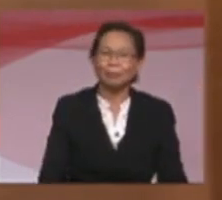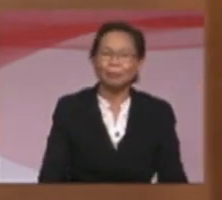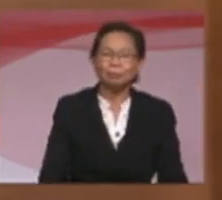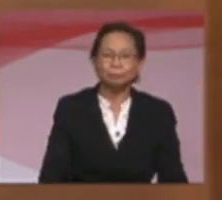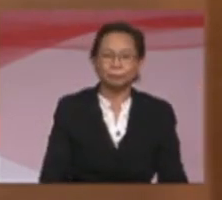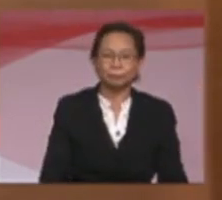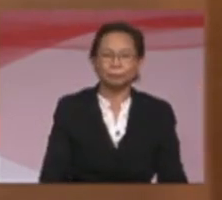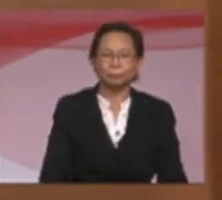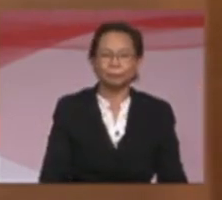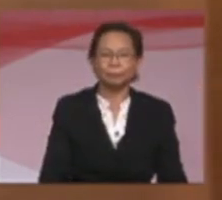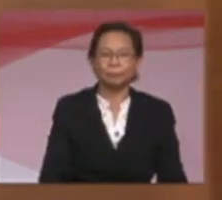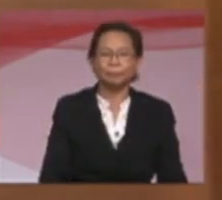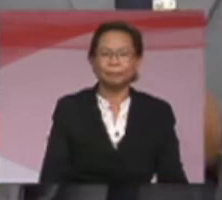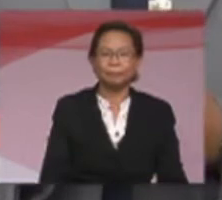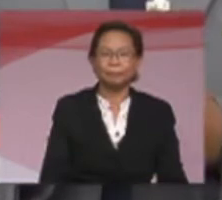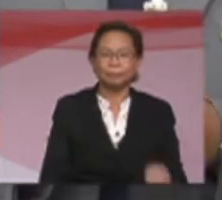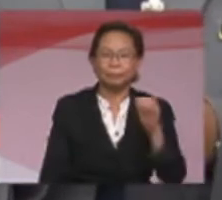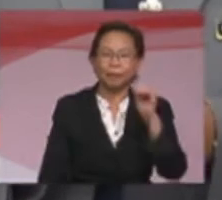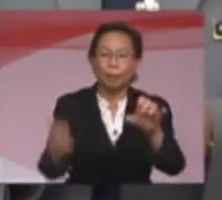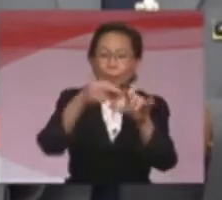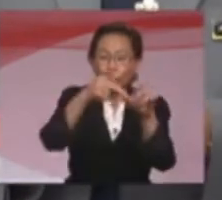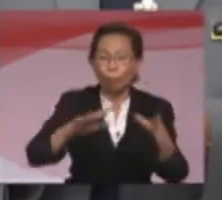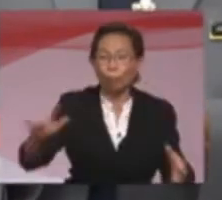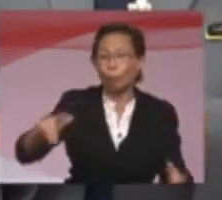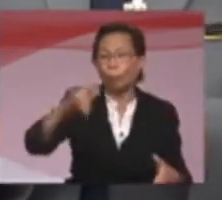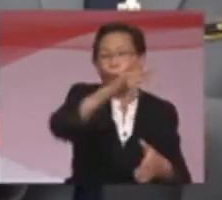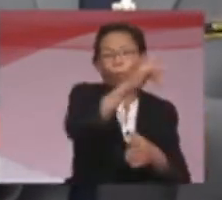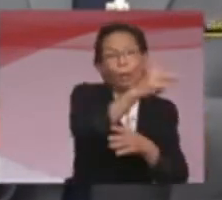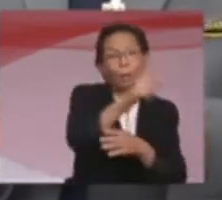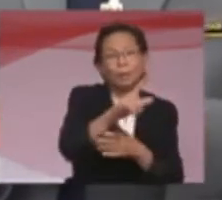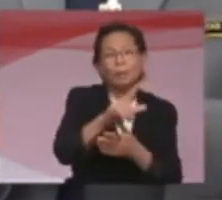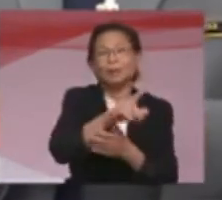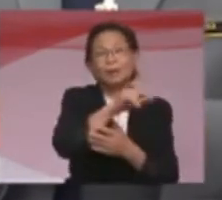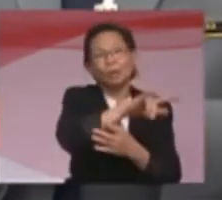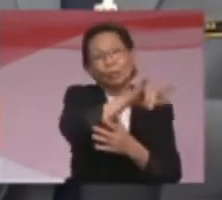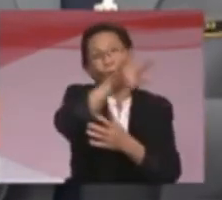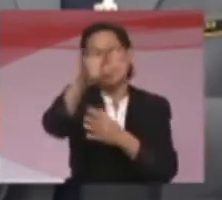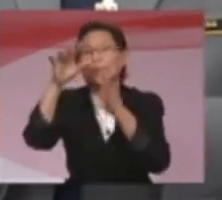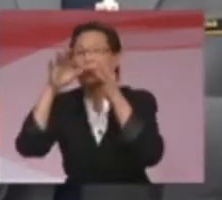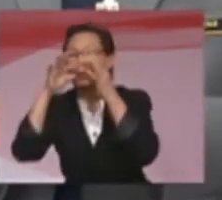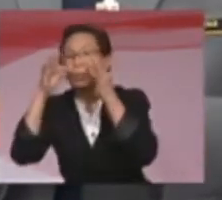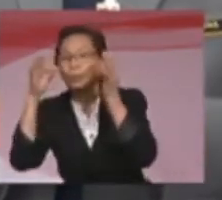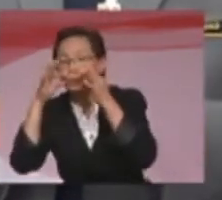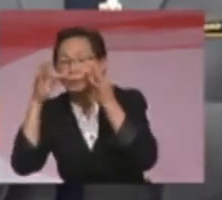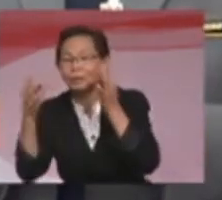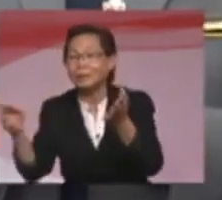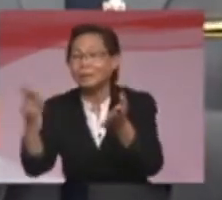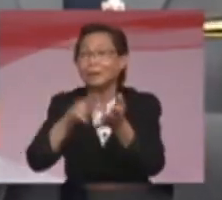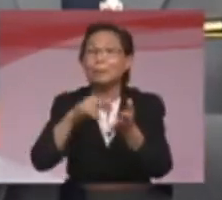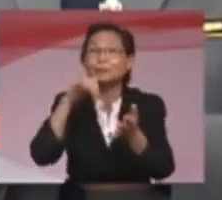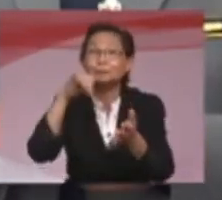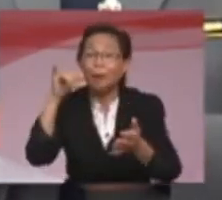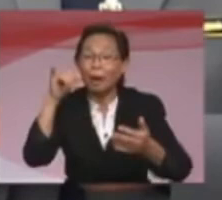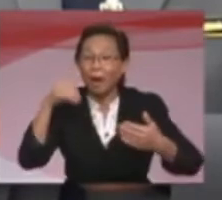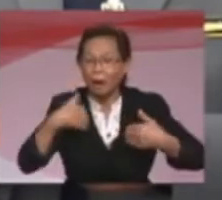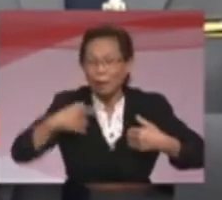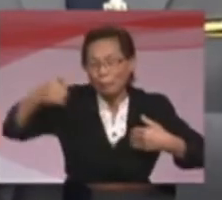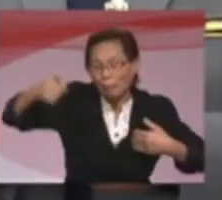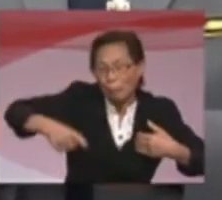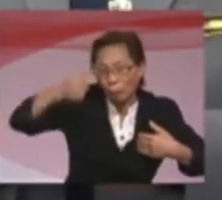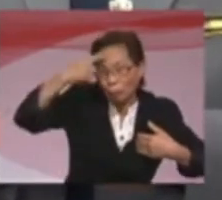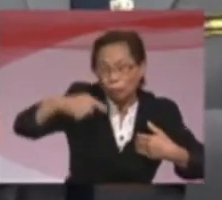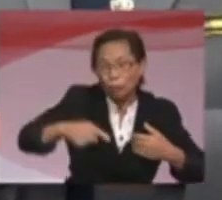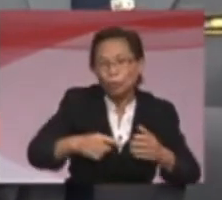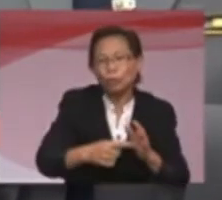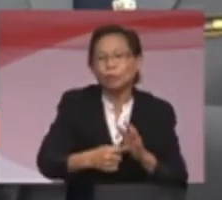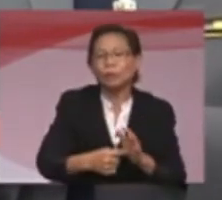Tak sih, Samsi Harim Nama, seorang pelumpan dalam penerbangan Kuala Lumpur Kuching ialah antara 16 kes terbaru COVID yang dilaporkan semalam. Adakah terdapat keperluan untuk